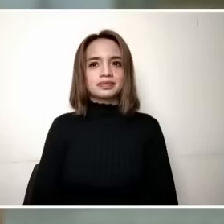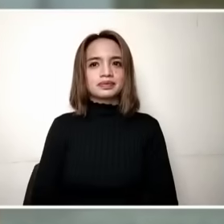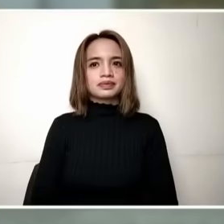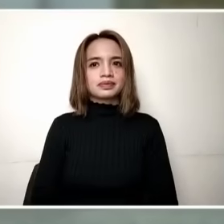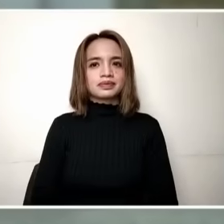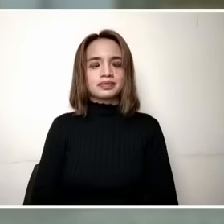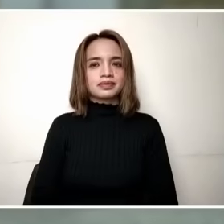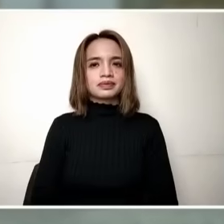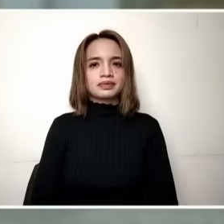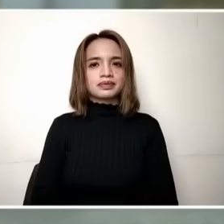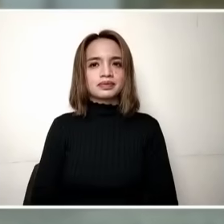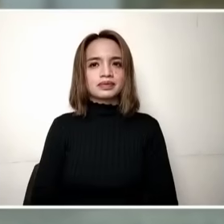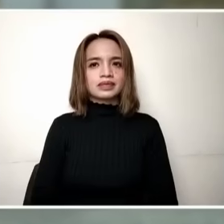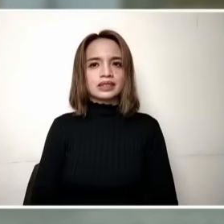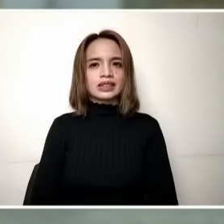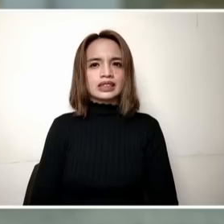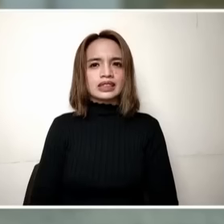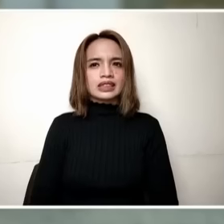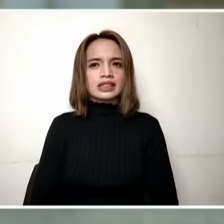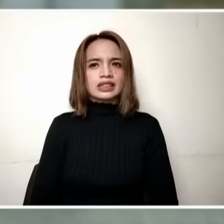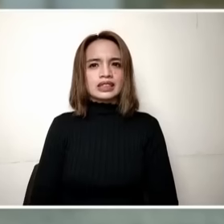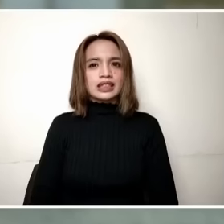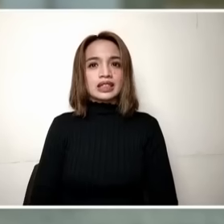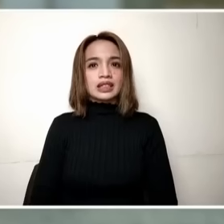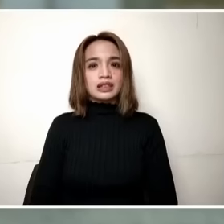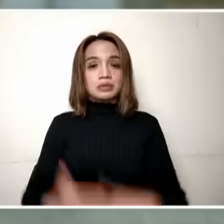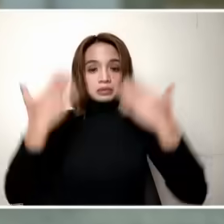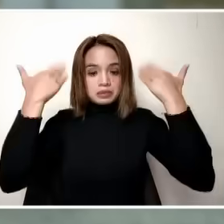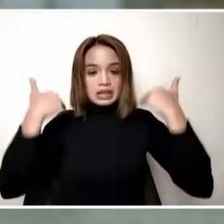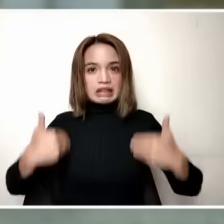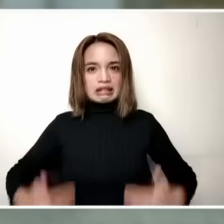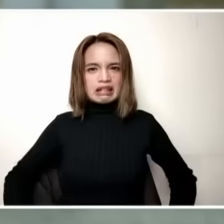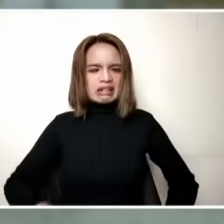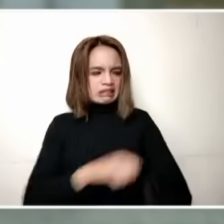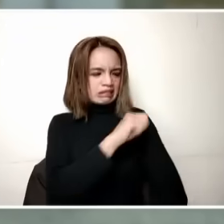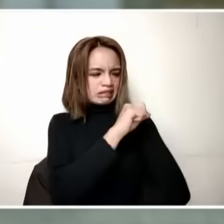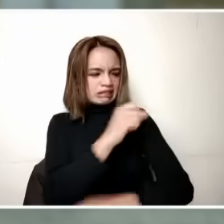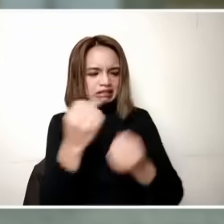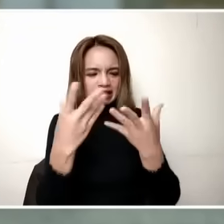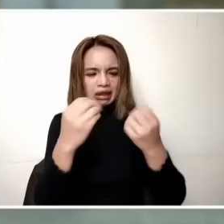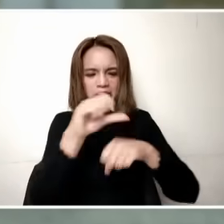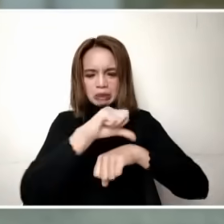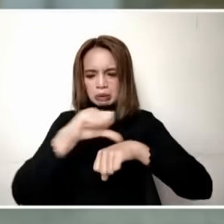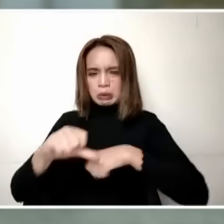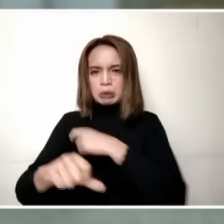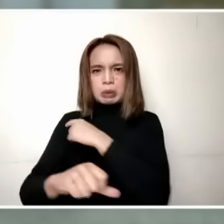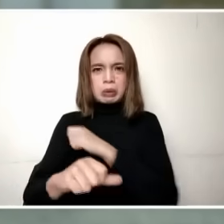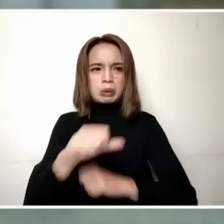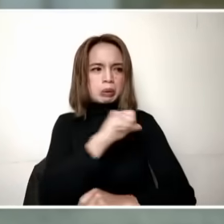Nagtamo ng mga paso sa iba't ibang bahagi ng katawan ng isang dalagita sa Estancia, Iloilo